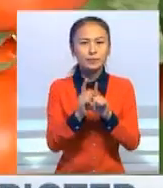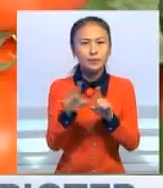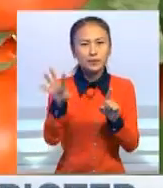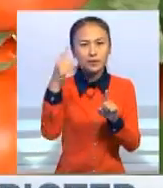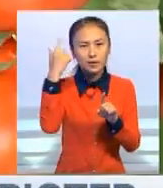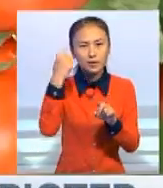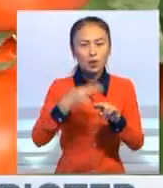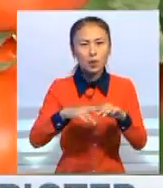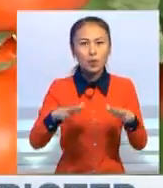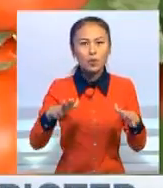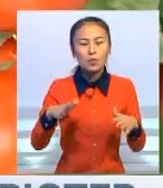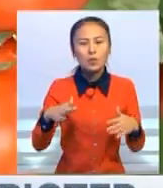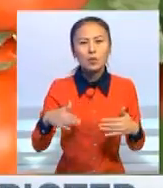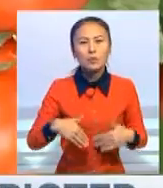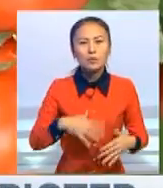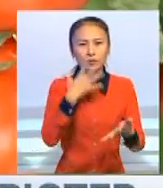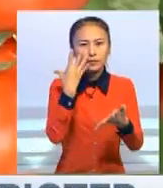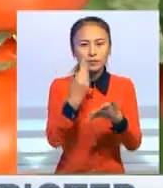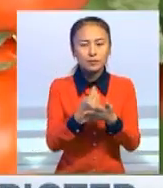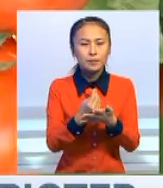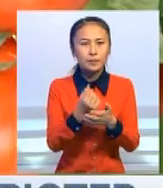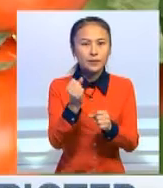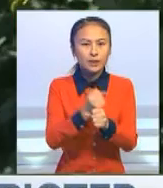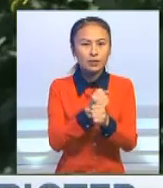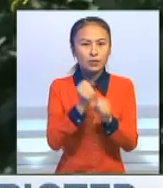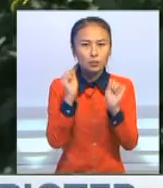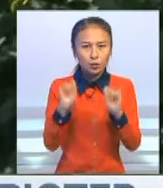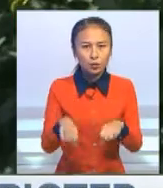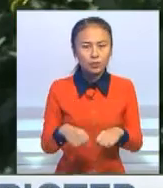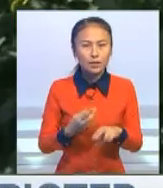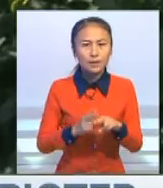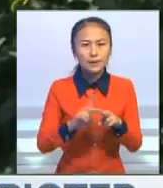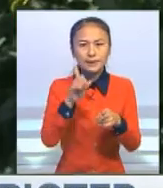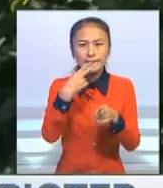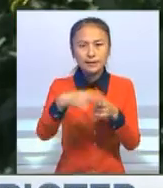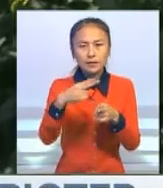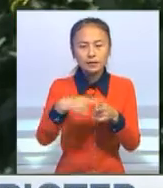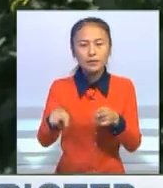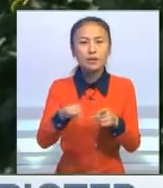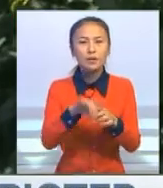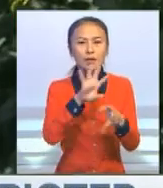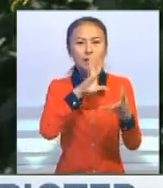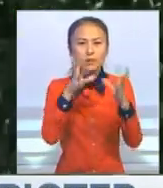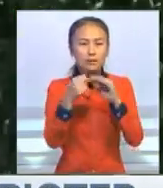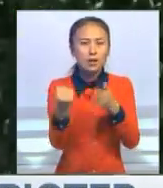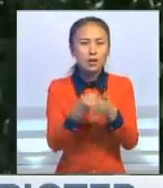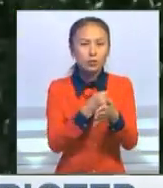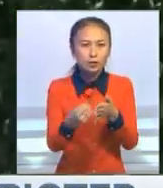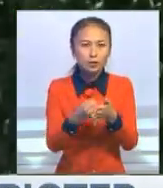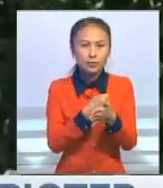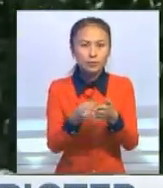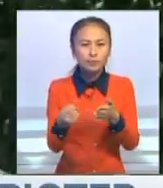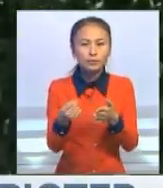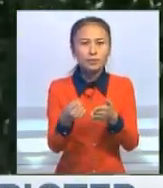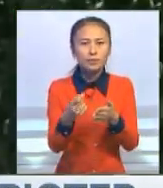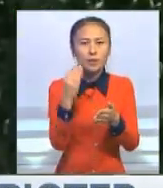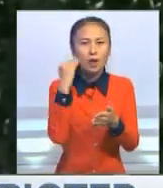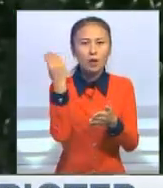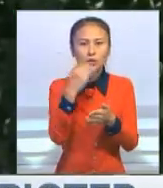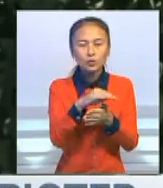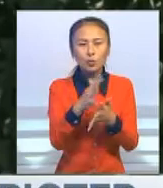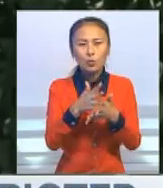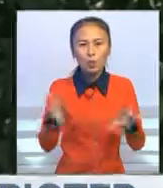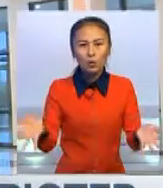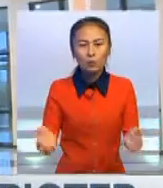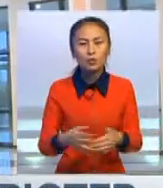айтады ғой. Голландия специалистарымыз Голландияда отырып басқаралады. Зиянкестермен биологиялық жолмен күресеміз. Аса сапалы